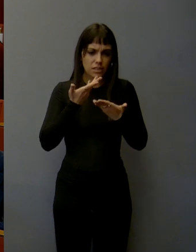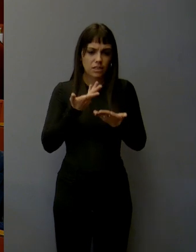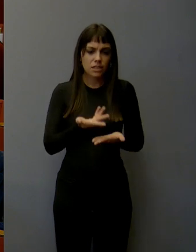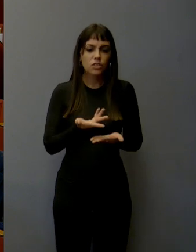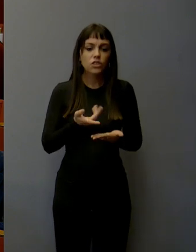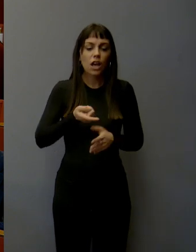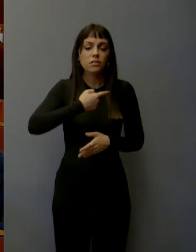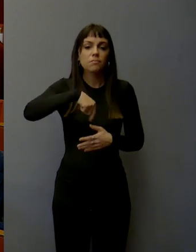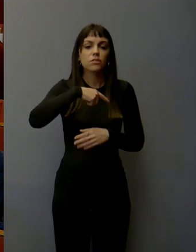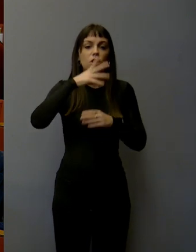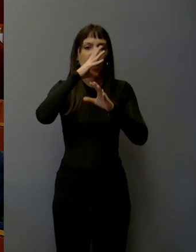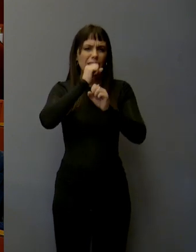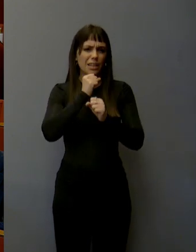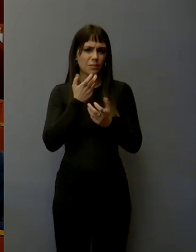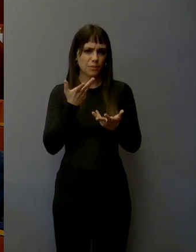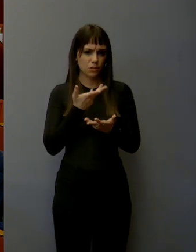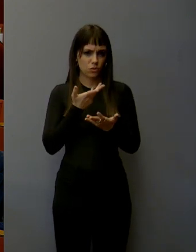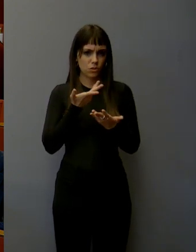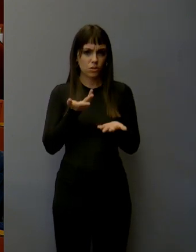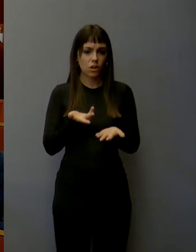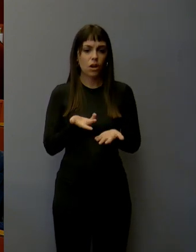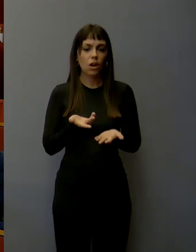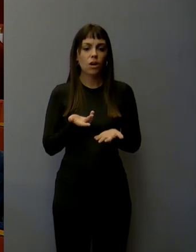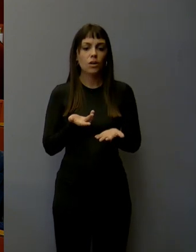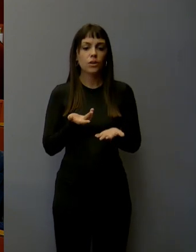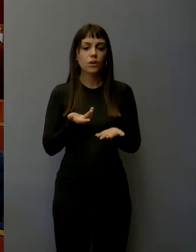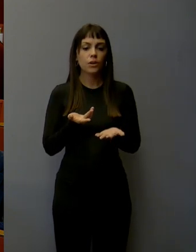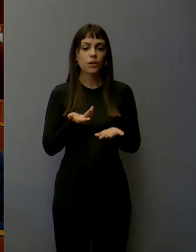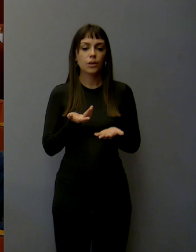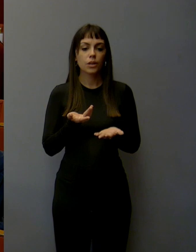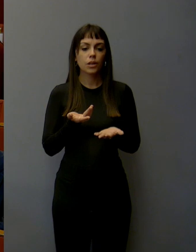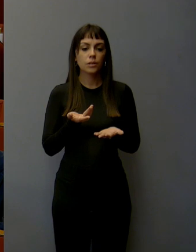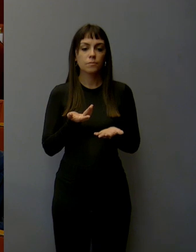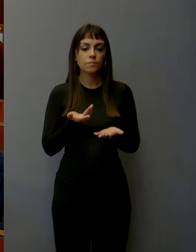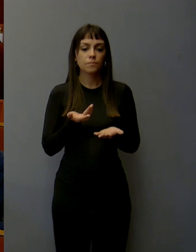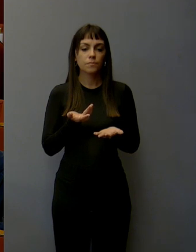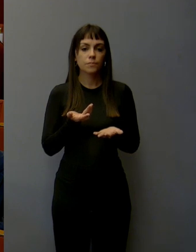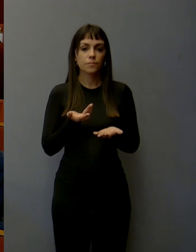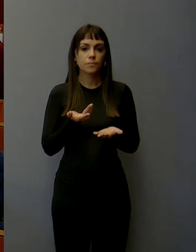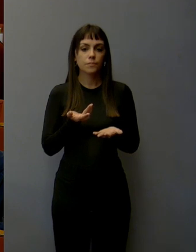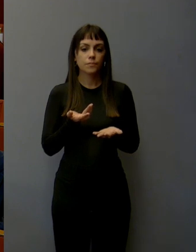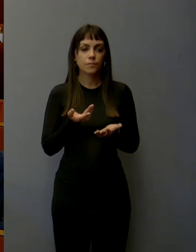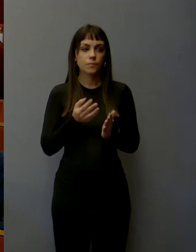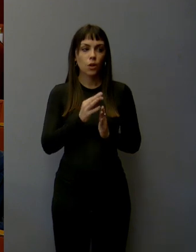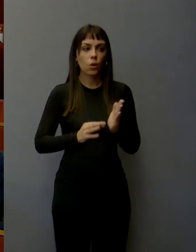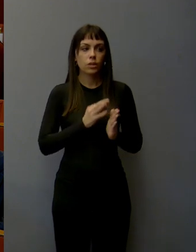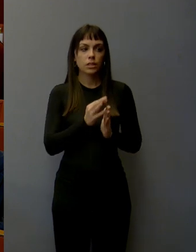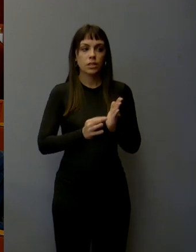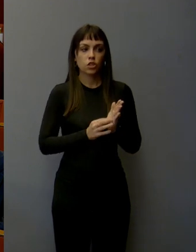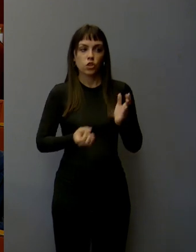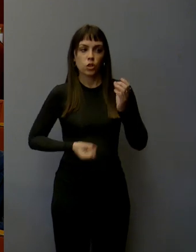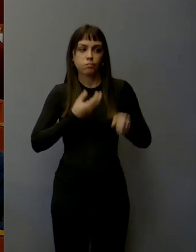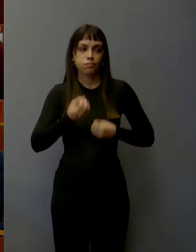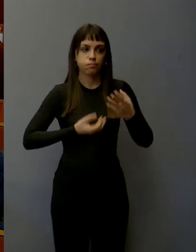tutti quanti la nostra attività propositiva critica e propositiva con gli ordini del giorno come è